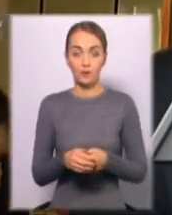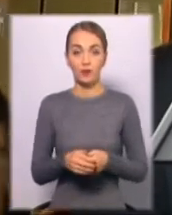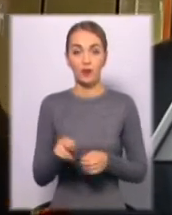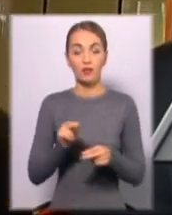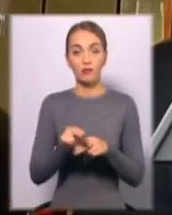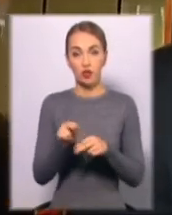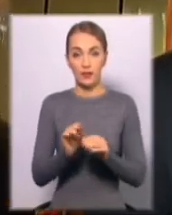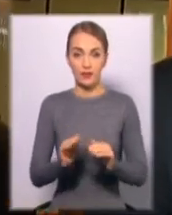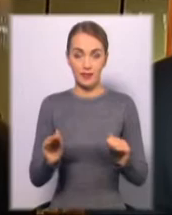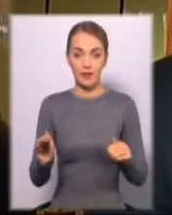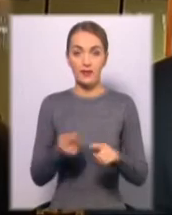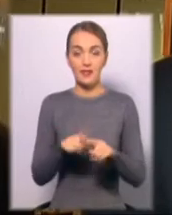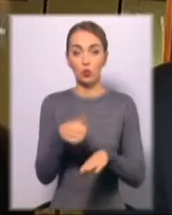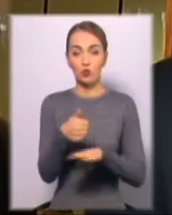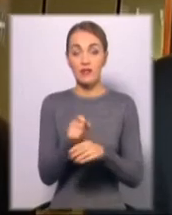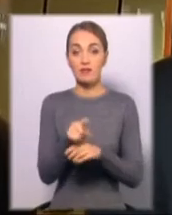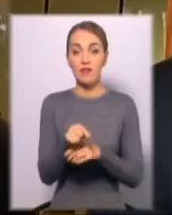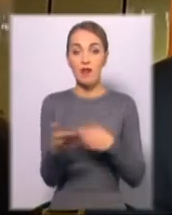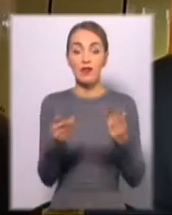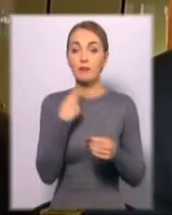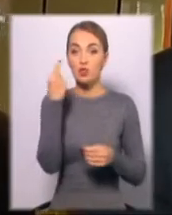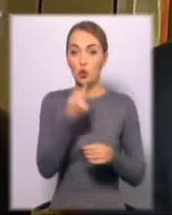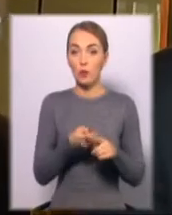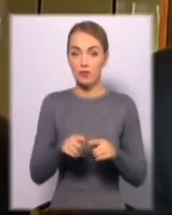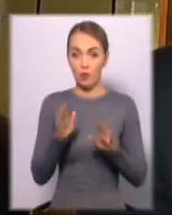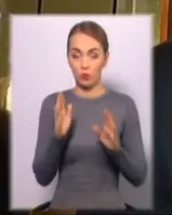навчати дітей. Це ключове завдання. Яким чином ми це будемо